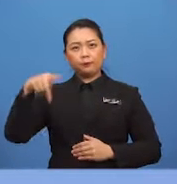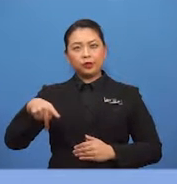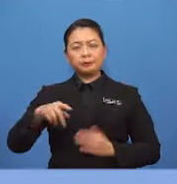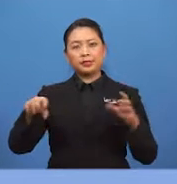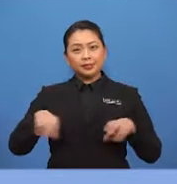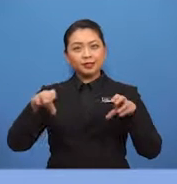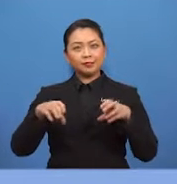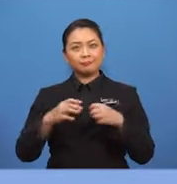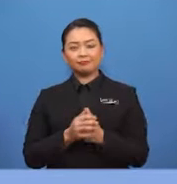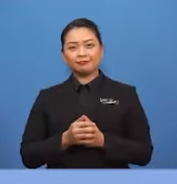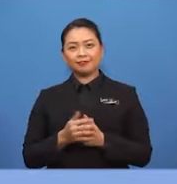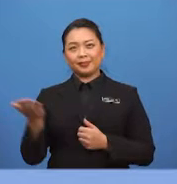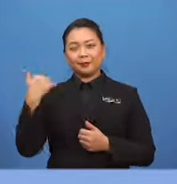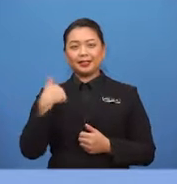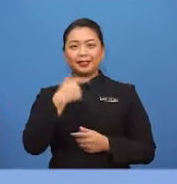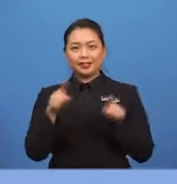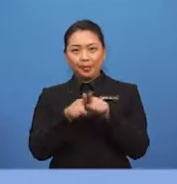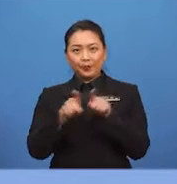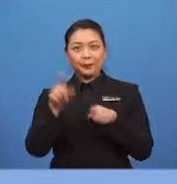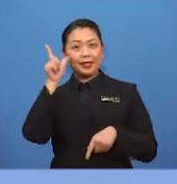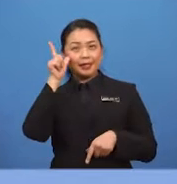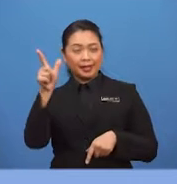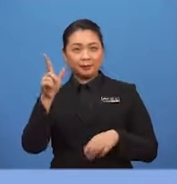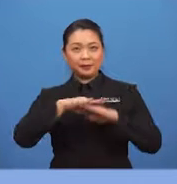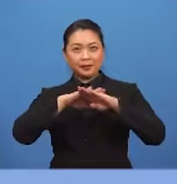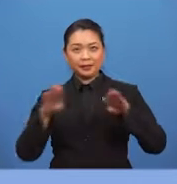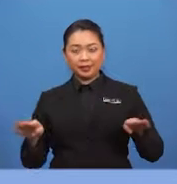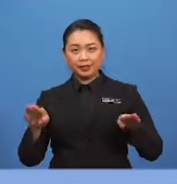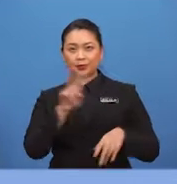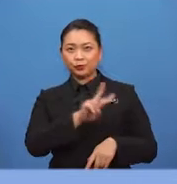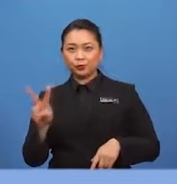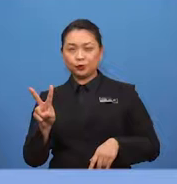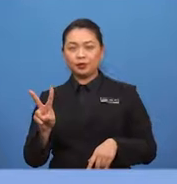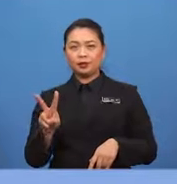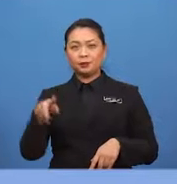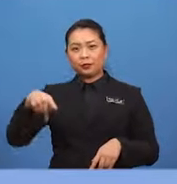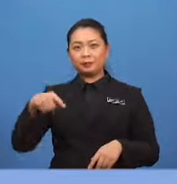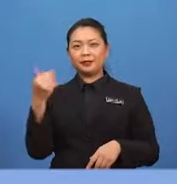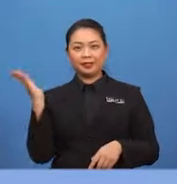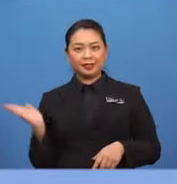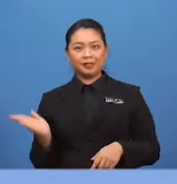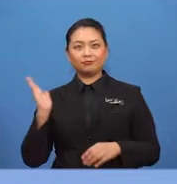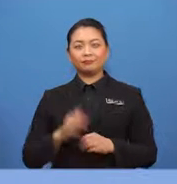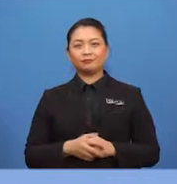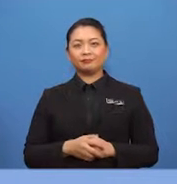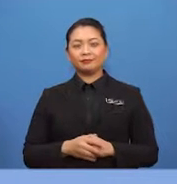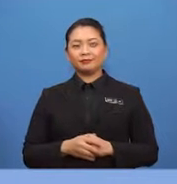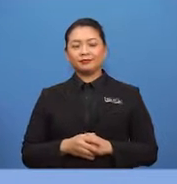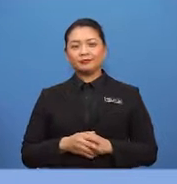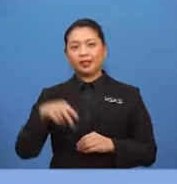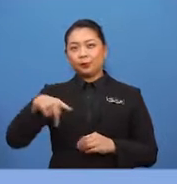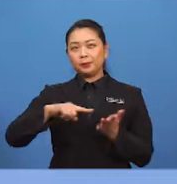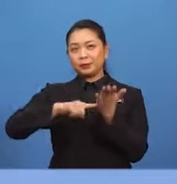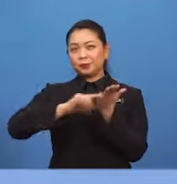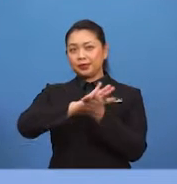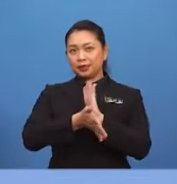sintetik? Mari kita sama-sama lihat perbezaan kedua-dua polimer ini. Polimer semula jadi